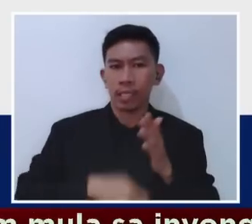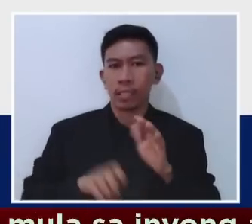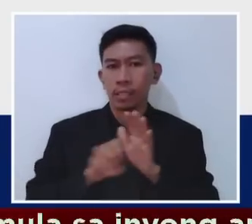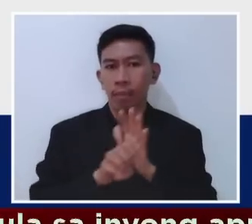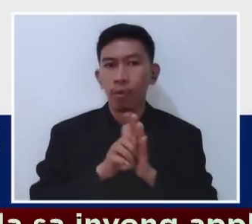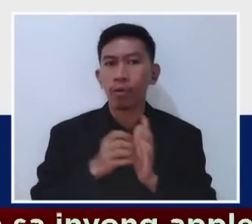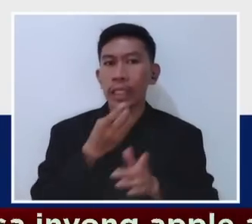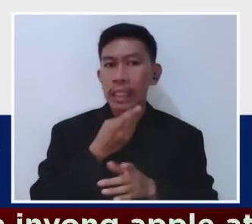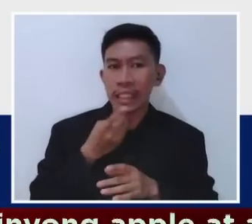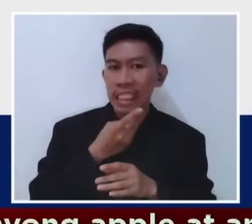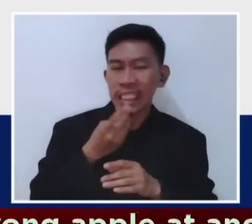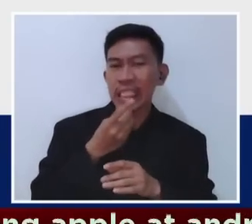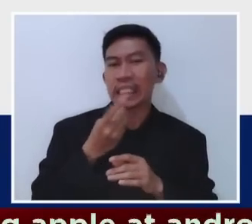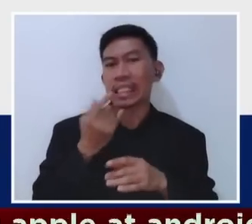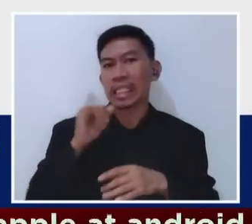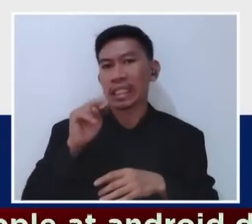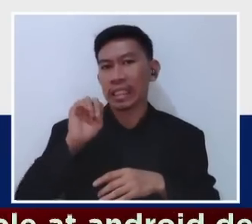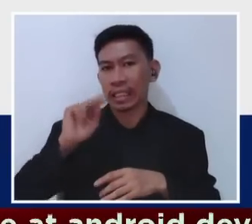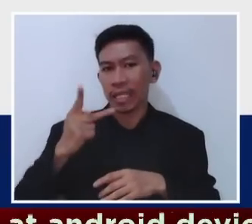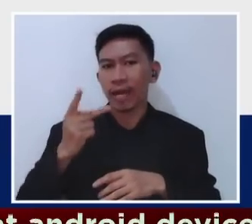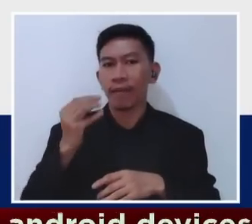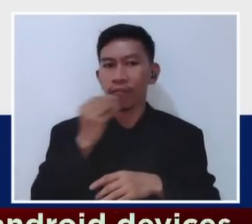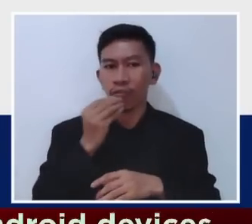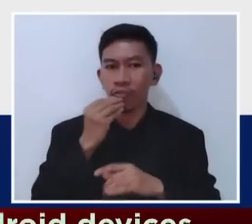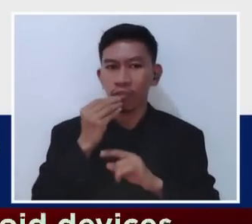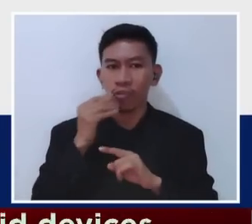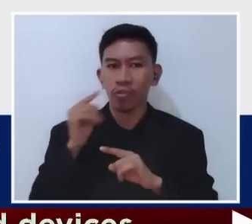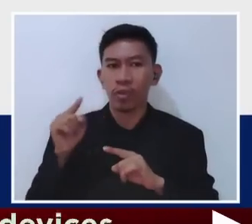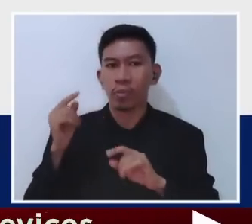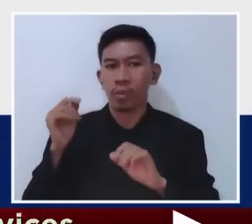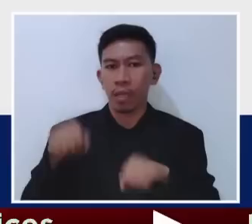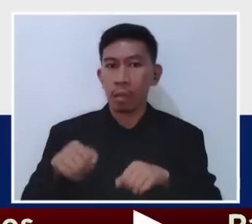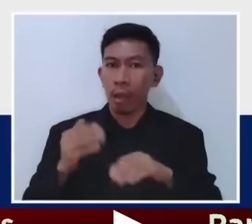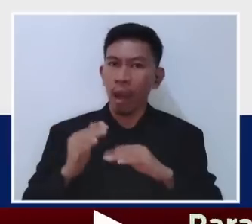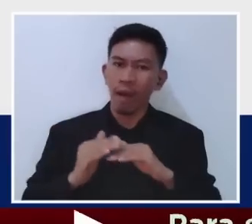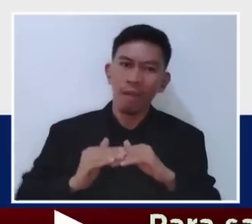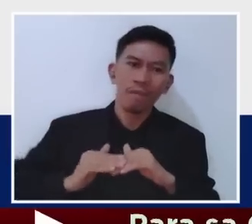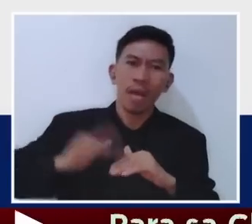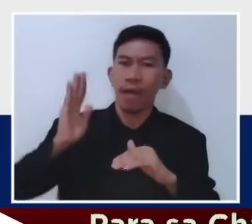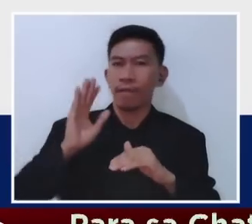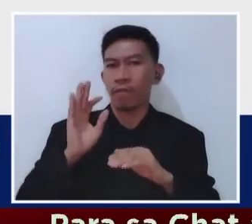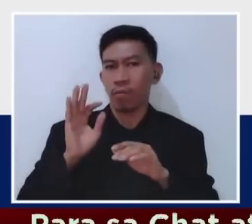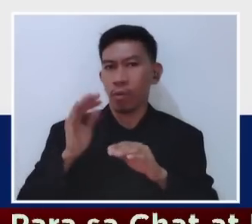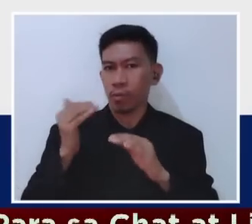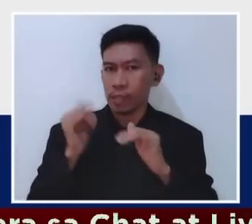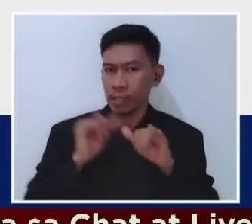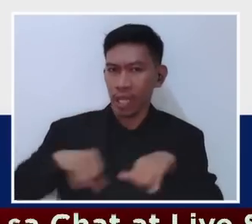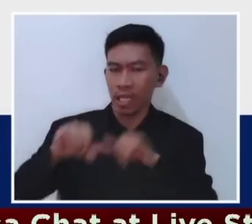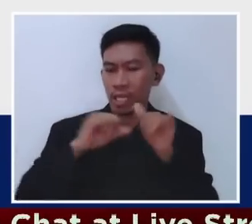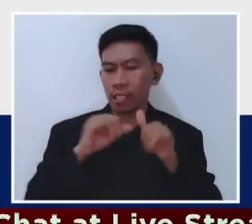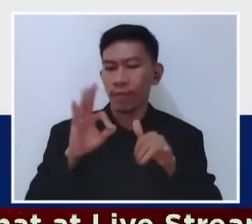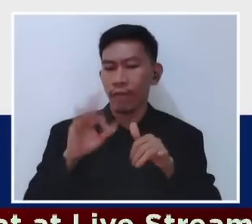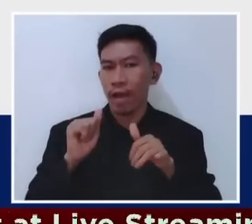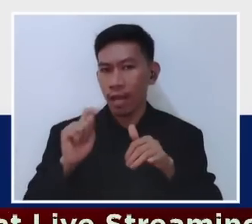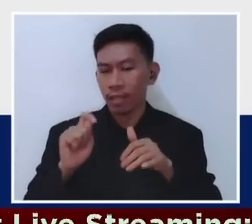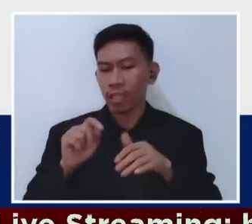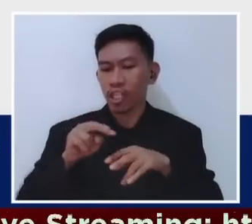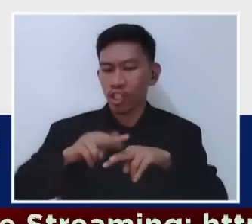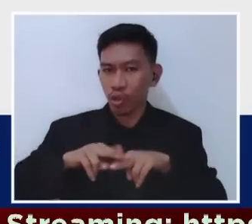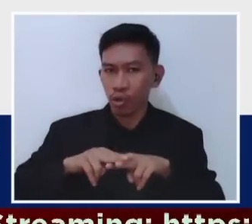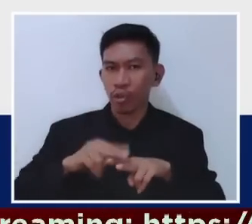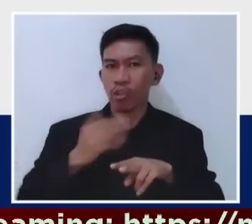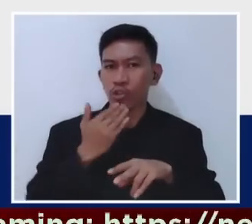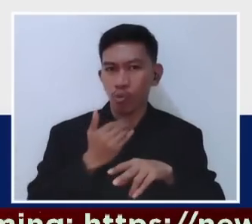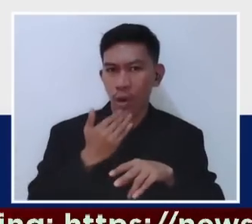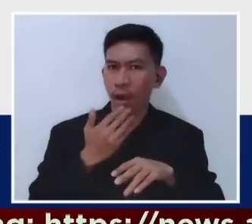lampas sa pamantayan ng DOH ang fat, salt at sugar content. Balak din ng DOF na itaas sa 12